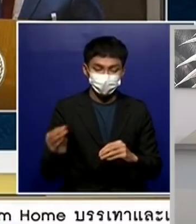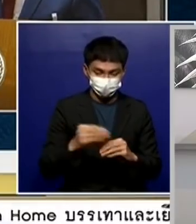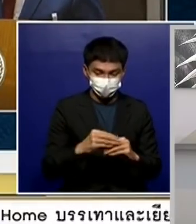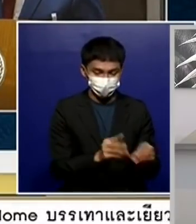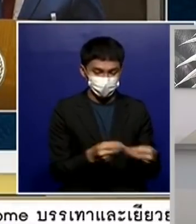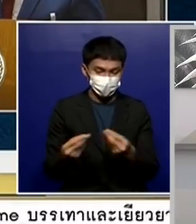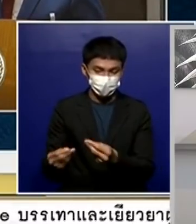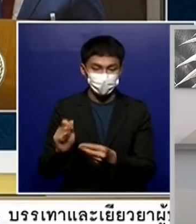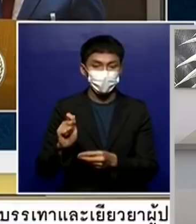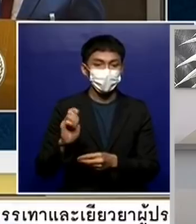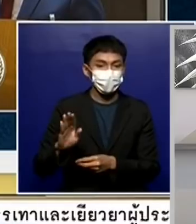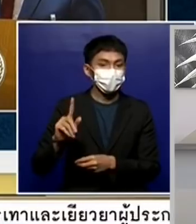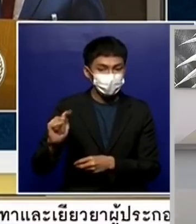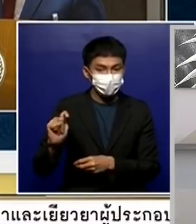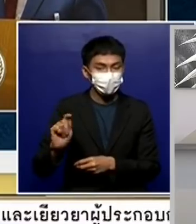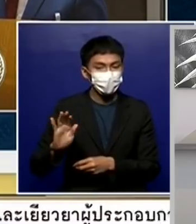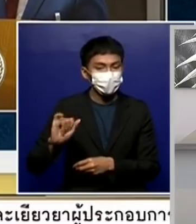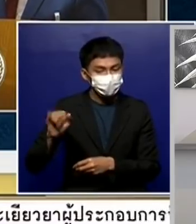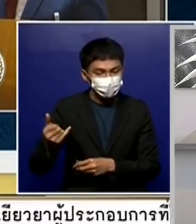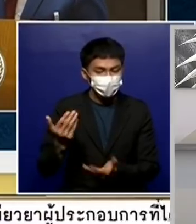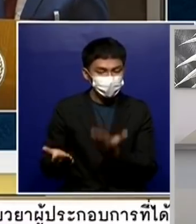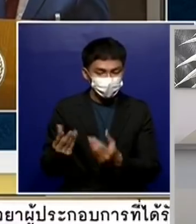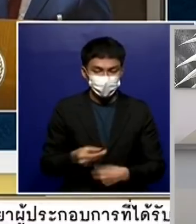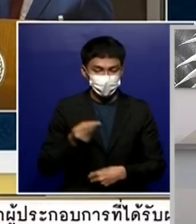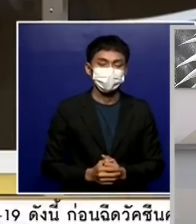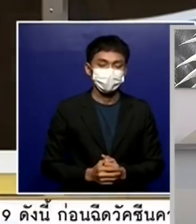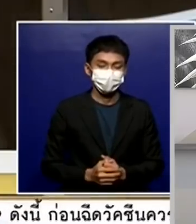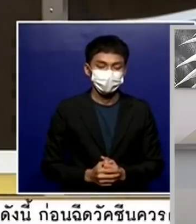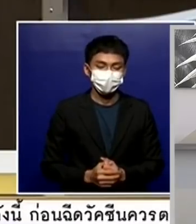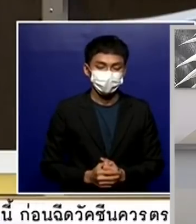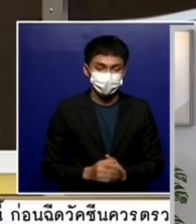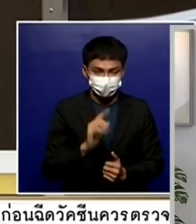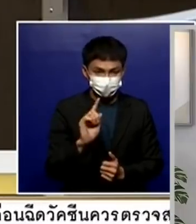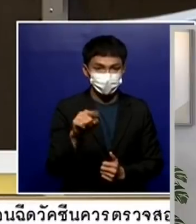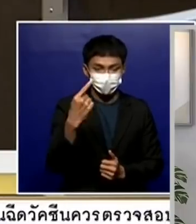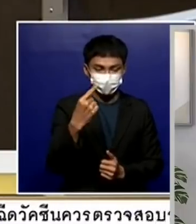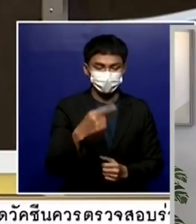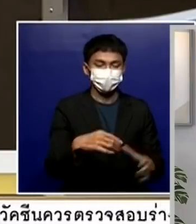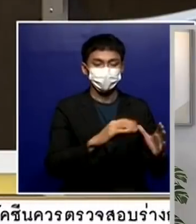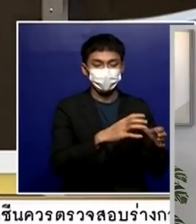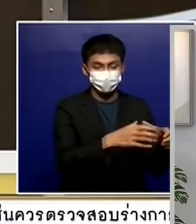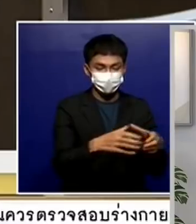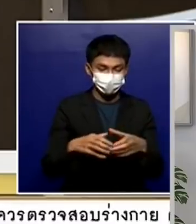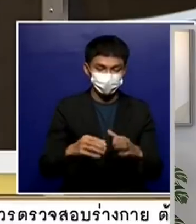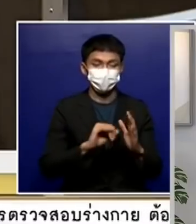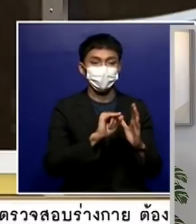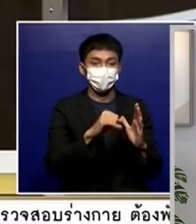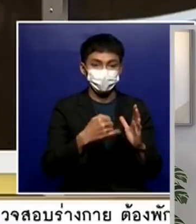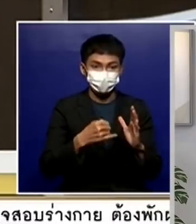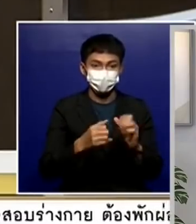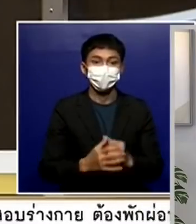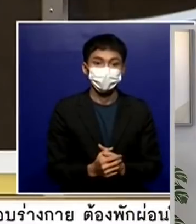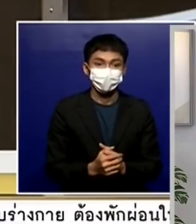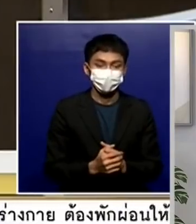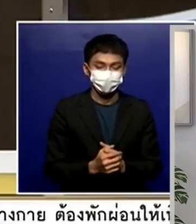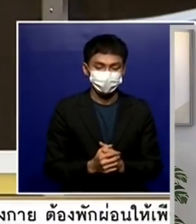แล้วก็นำไปเปรียบเทียบกับงบประมาณที่ได้ในปีที่แล้วด้วย คือตอนนี้สถานการณ์โควิดอาจจะทำให้หลายคนเข้าใจว่างบประมาณด้านสาธารณสุขก็คว